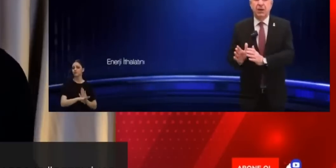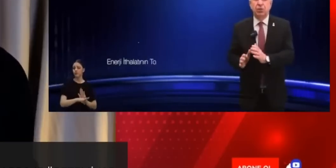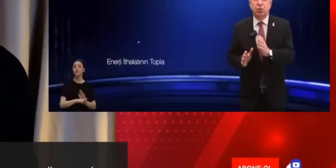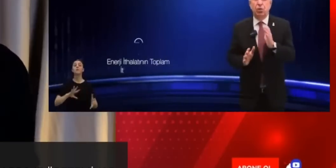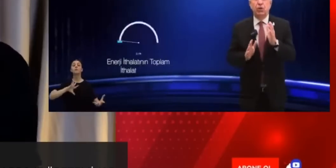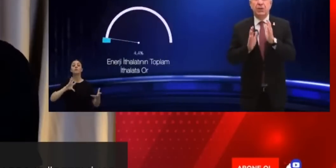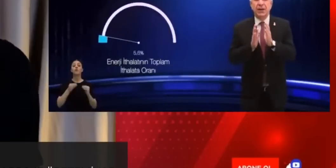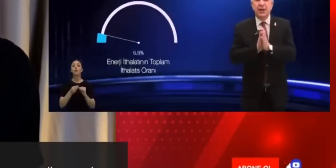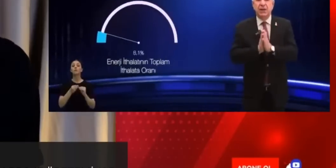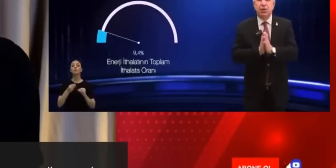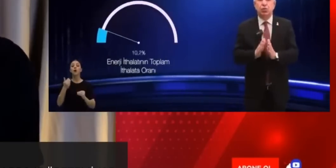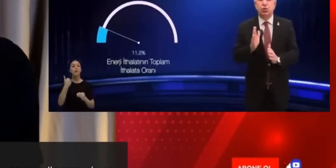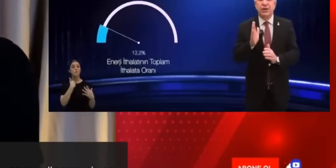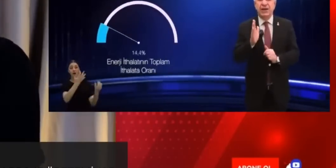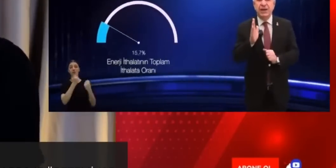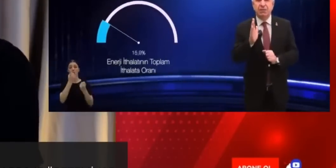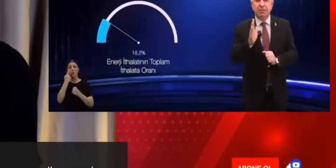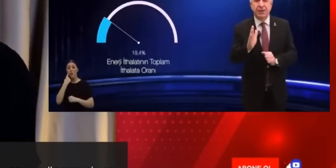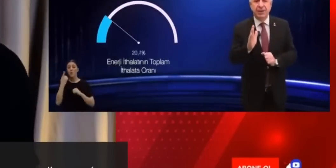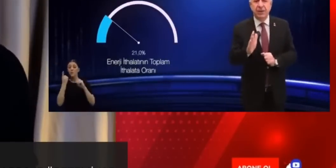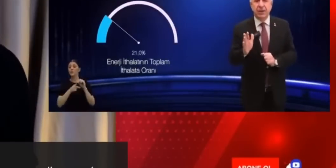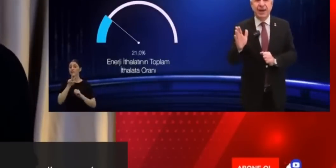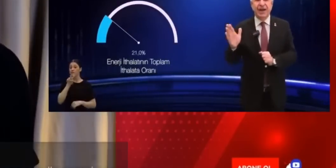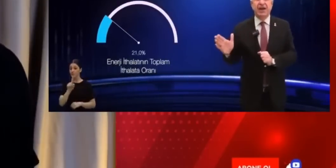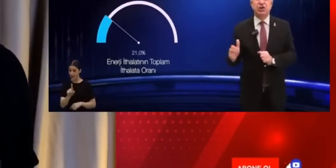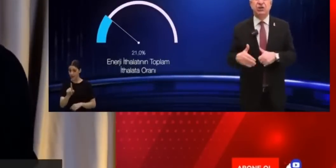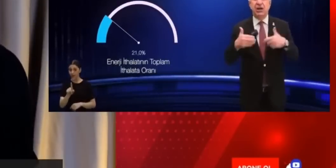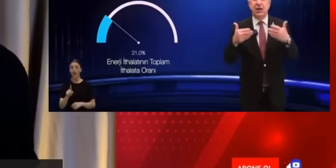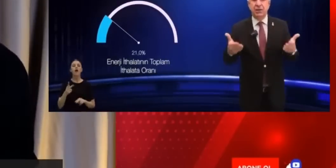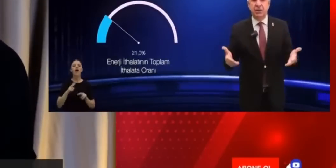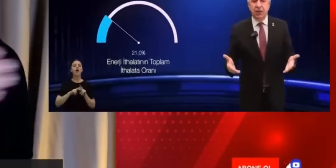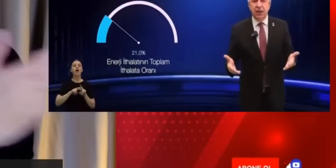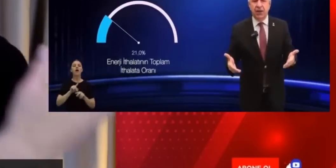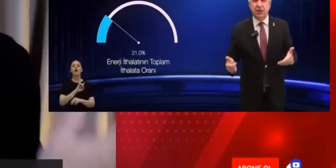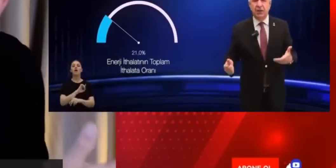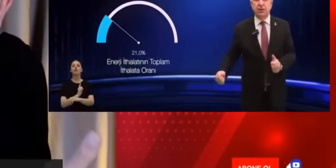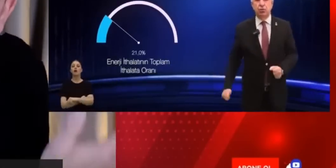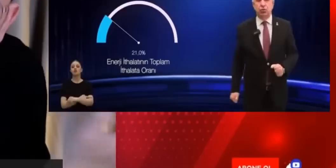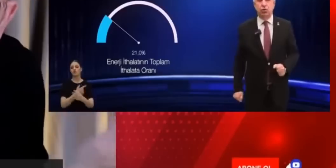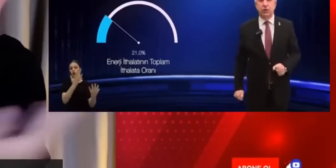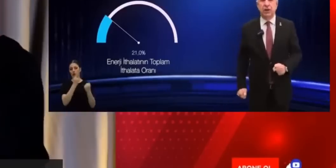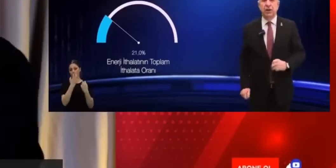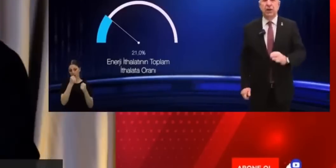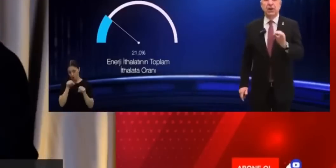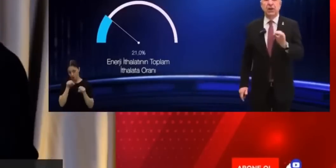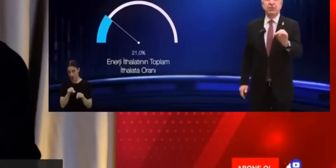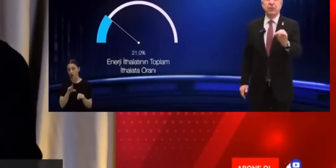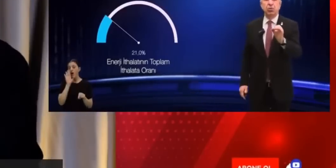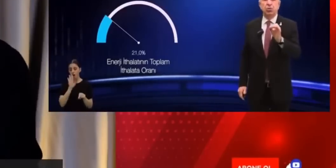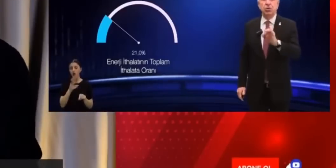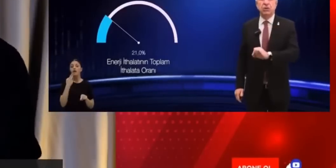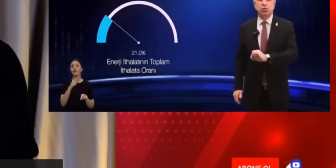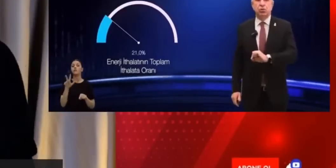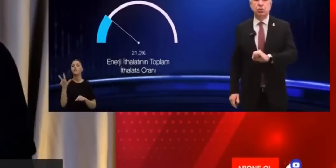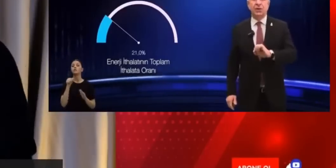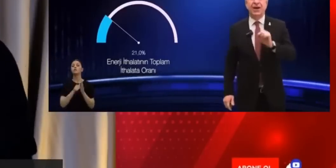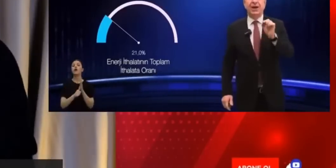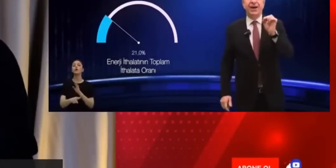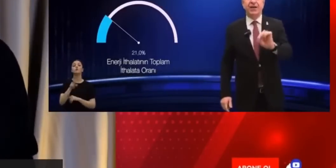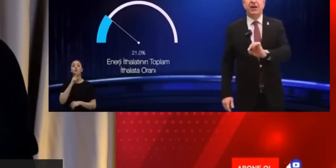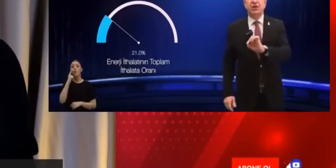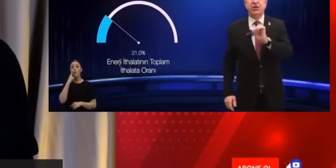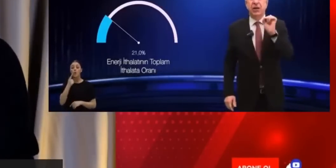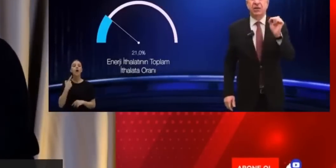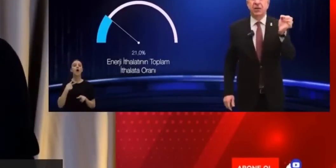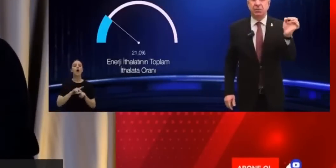Ragnar bu mesajı göndermiş MHP oy verecek arkadaşlar Bak burada bir parti var o zaman gidin bu partiye verin En azından projeleri var bu